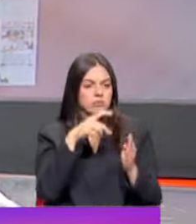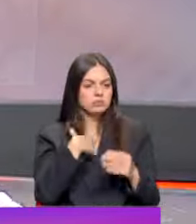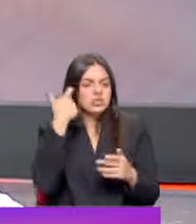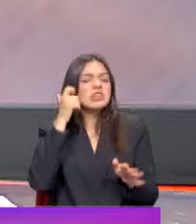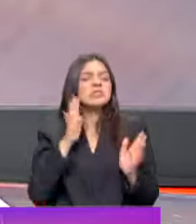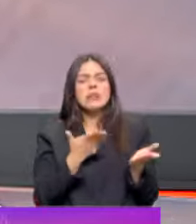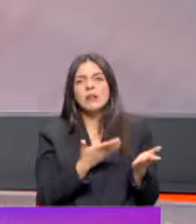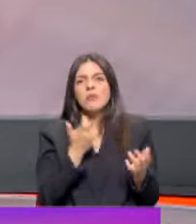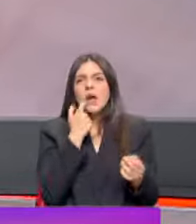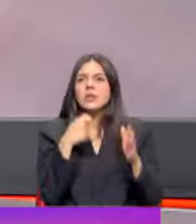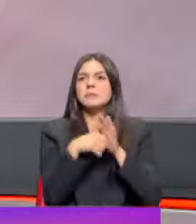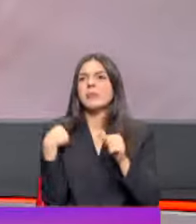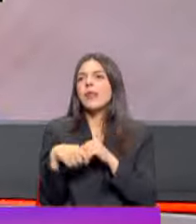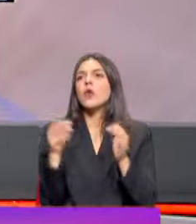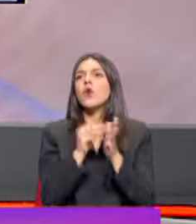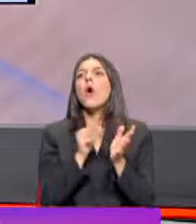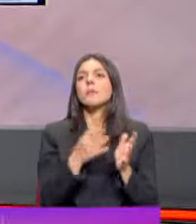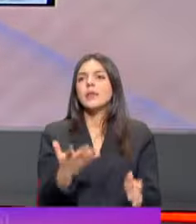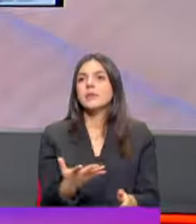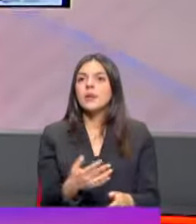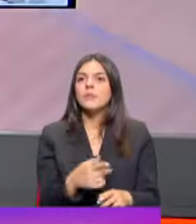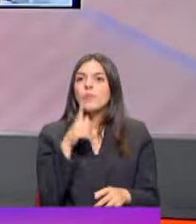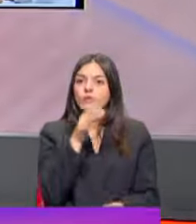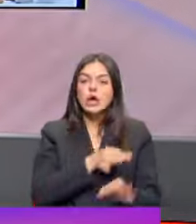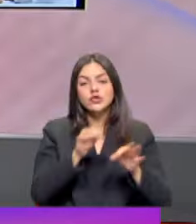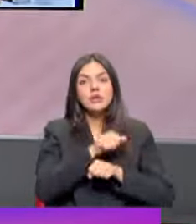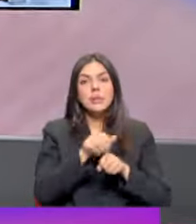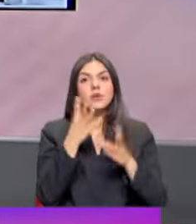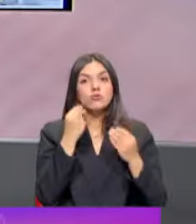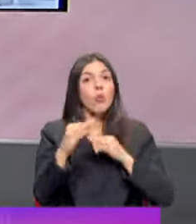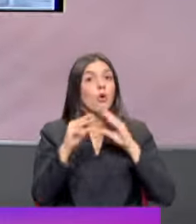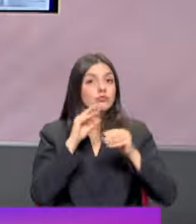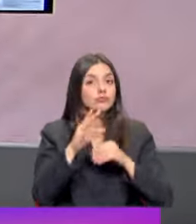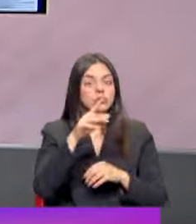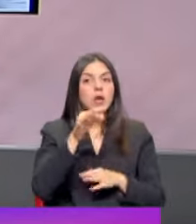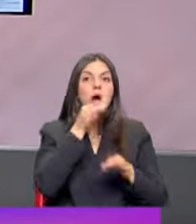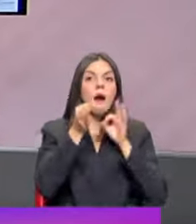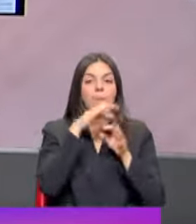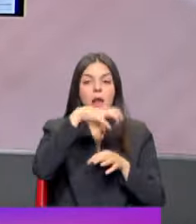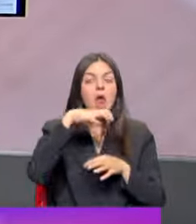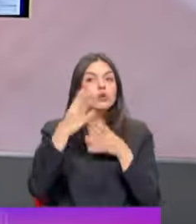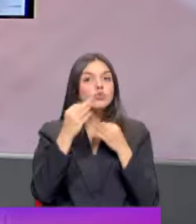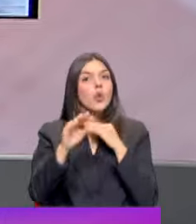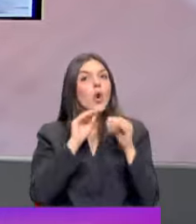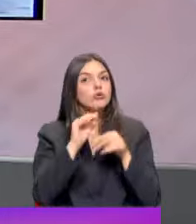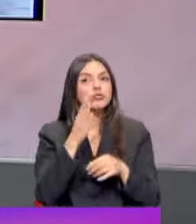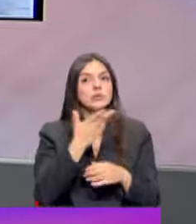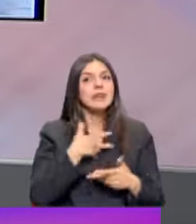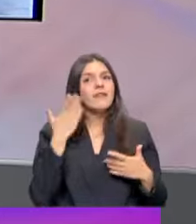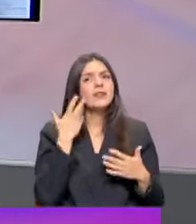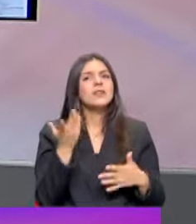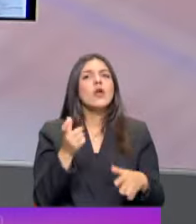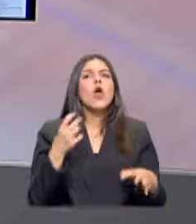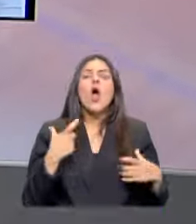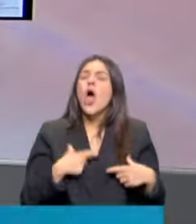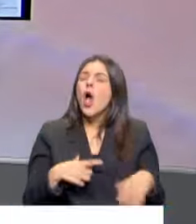şaşırmadık. Atatürk'ün ismi yine yok. Tabii bu sosyal medyada da çok konuşuldu. Haber mecralarında da çok dile geldi sevgili izleyenler.